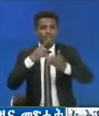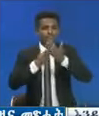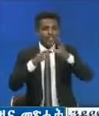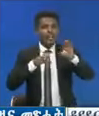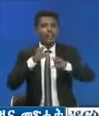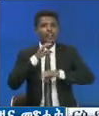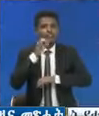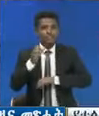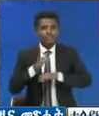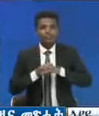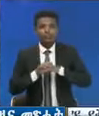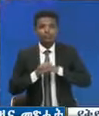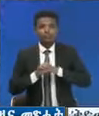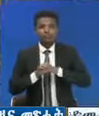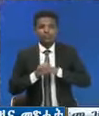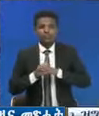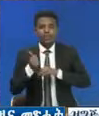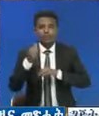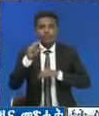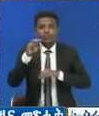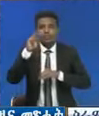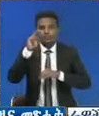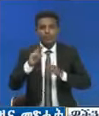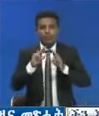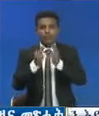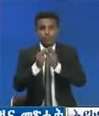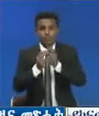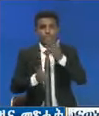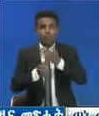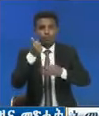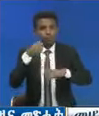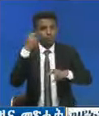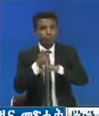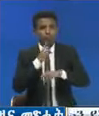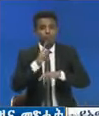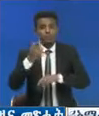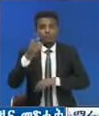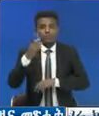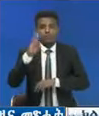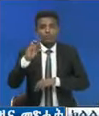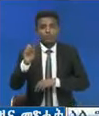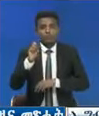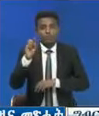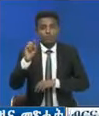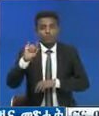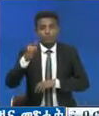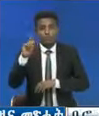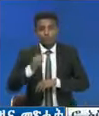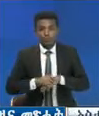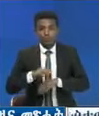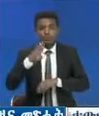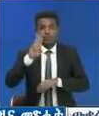ያው ያንበጣ ወረርሽኝ የሚያጠፋው ጉዳት ያው በጣም ሰፊ ነው። 6 ዞን ናቸው እኛ ዘንድ ያሉ፣ አግምራ፣ ሰሜን ወሎ፣ ደቡብ